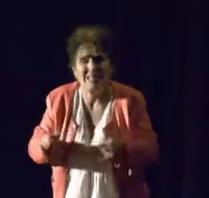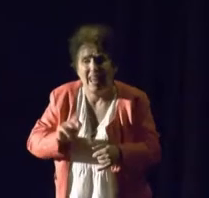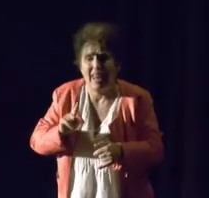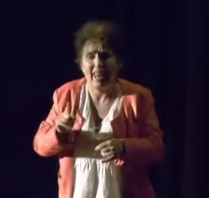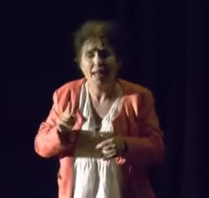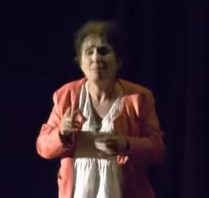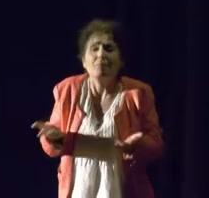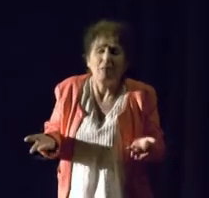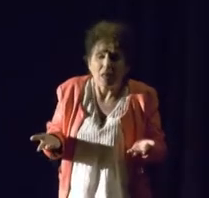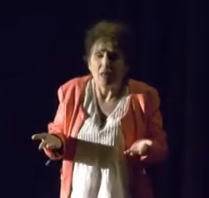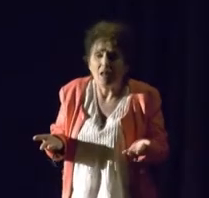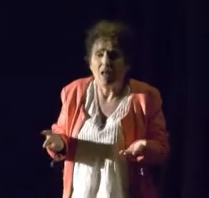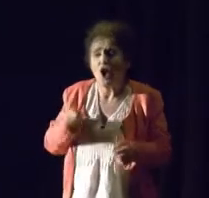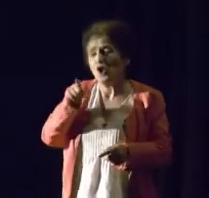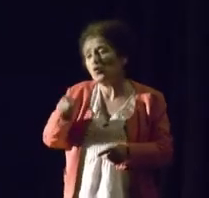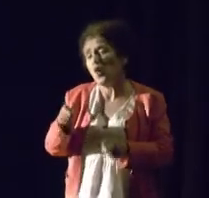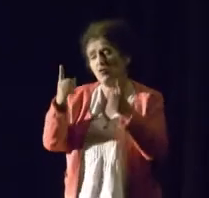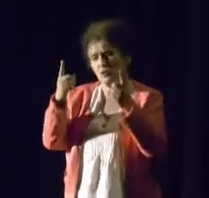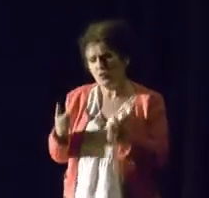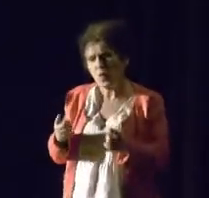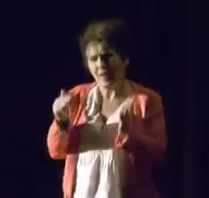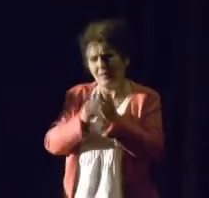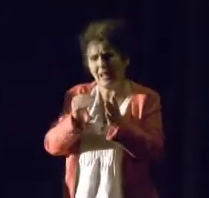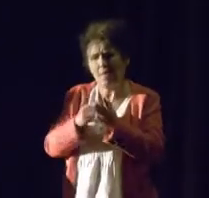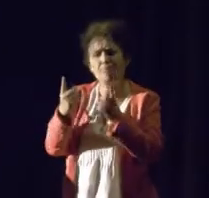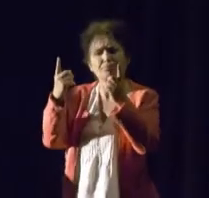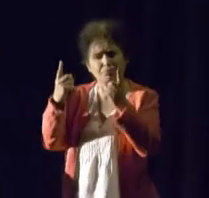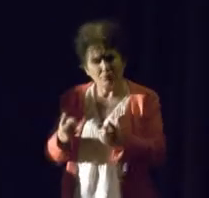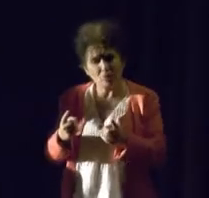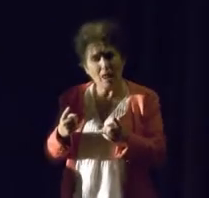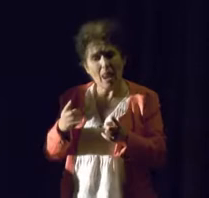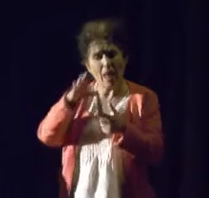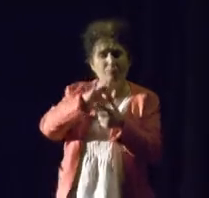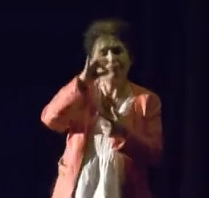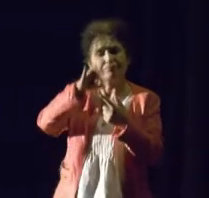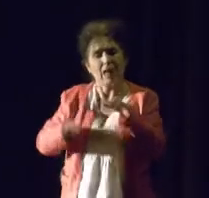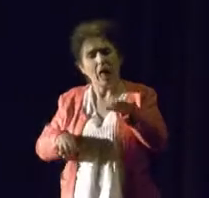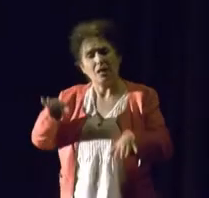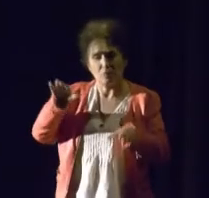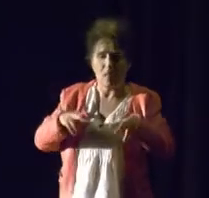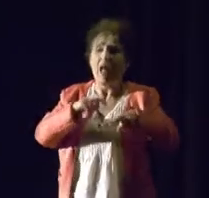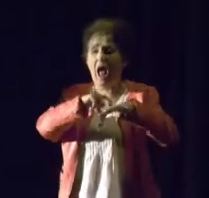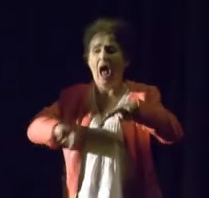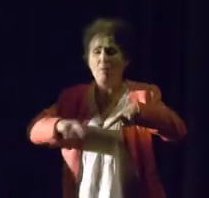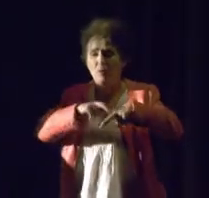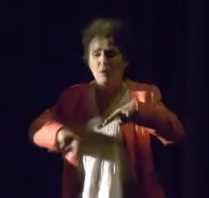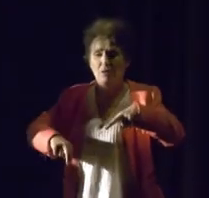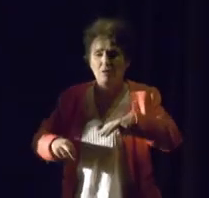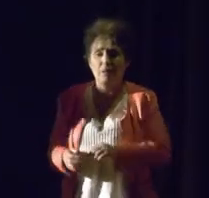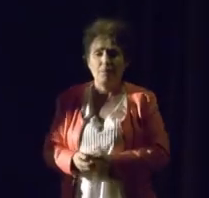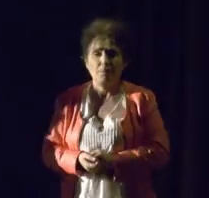забремени. И тогаш и стои и треба да и стои на располагање абортусот.